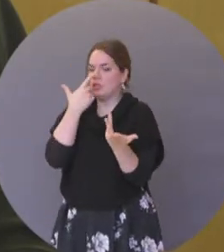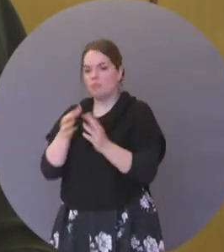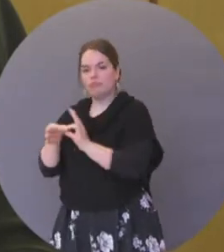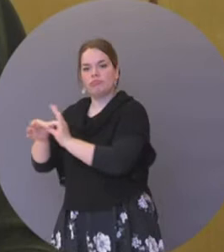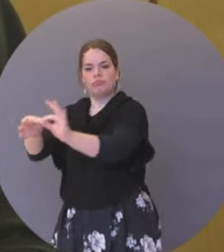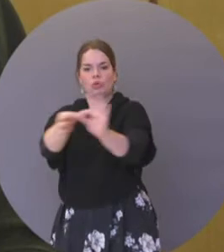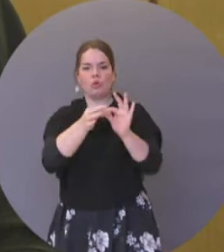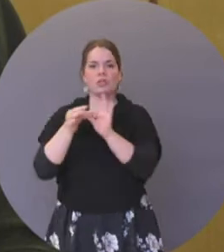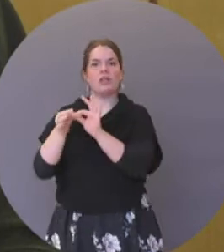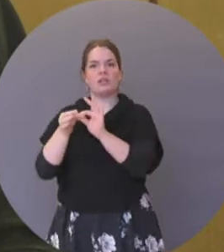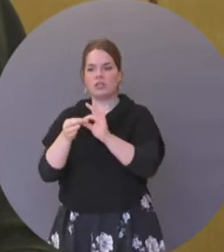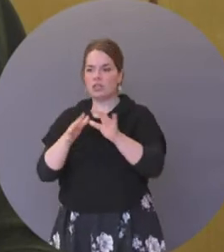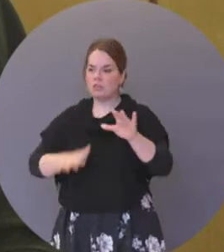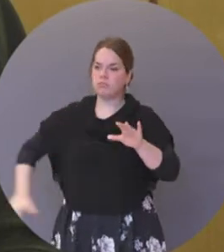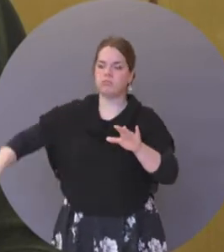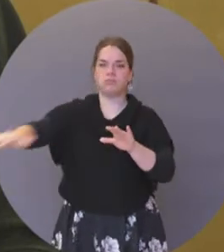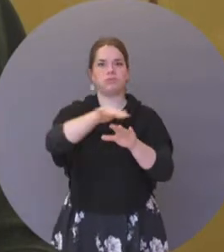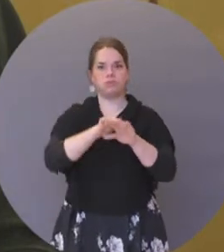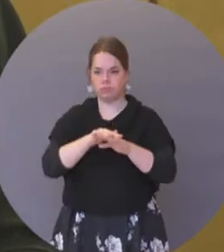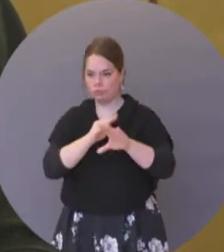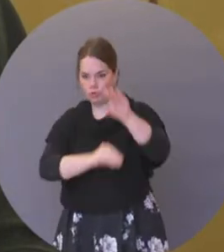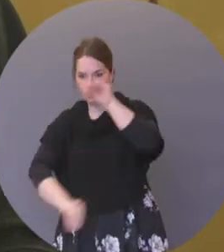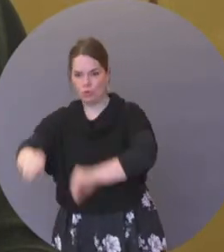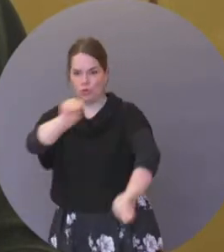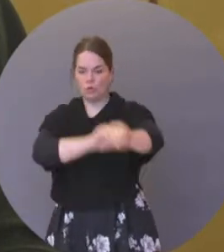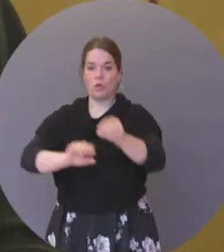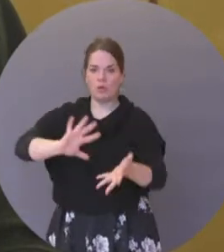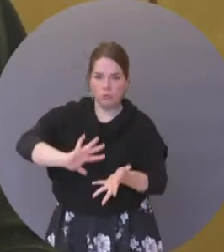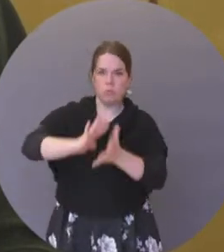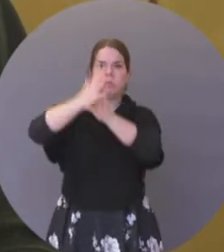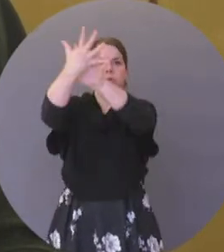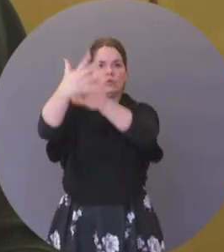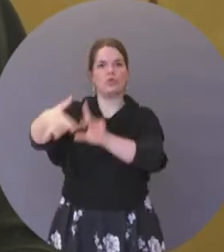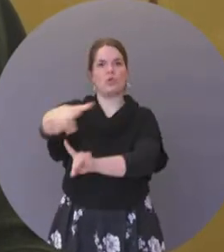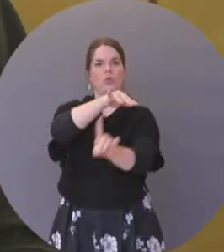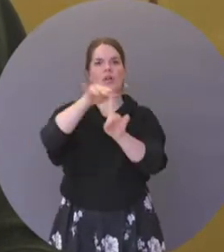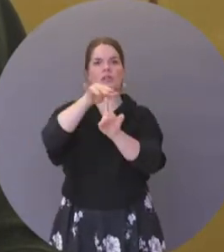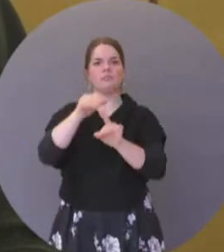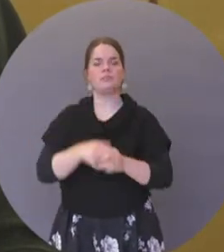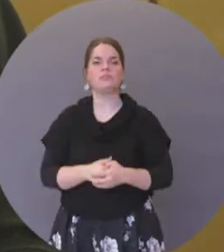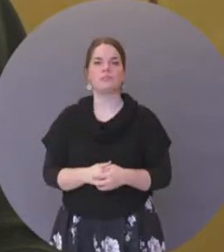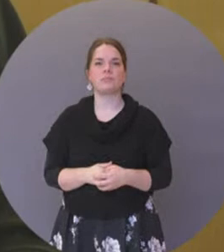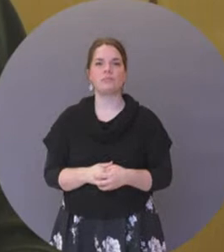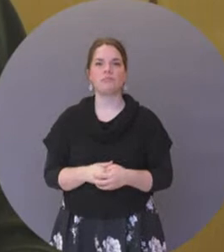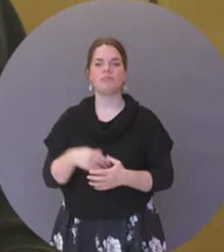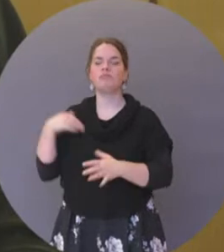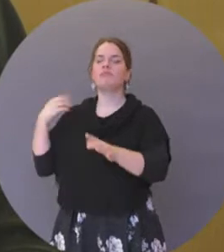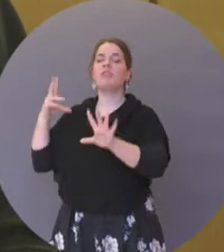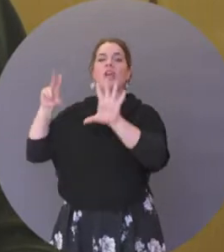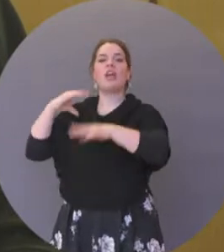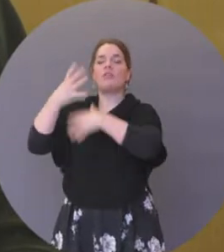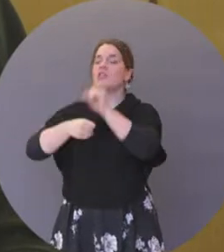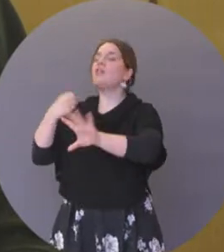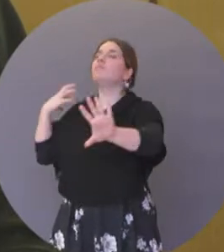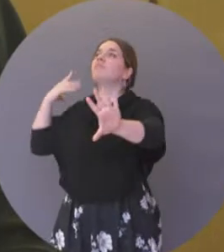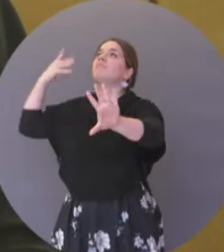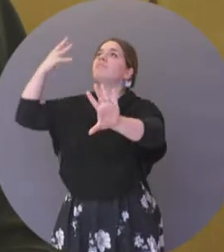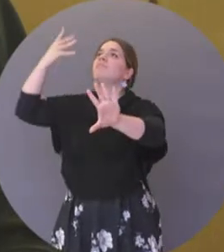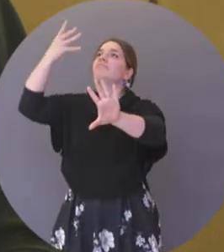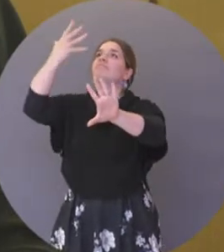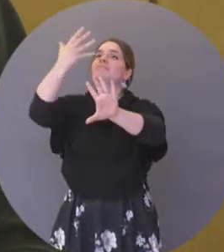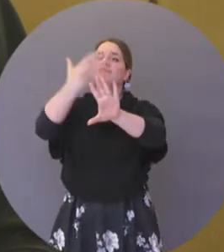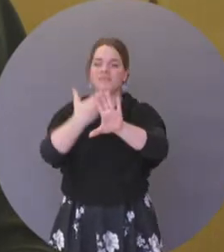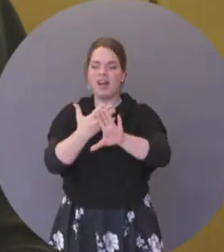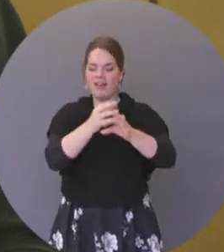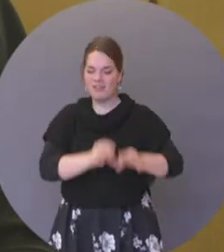vers la solidarité le progrès social près de 80 ans après notre pays a évolué et nous vivons plus